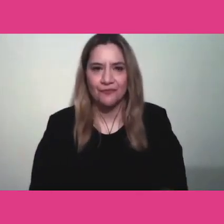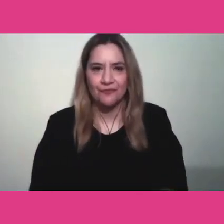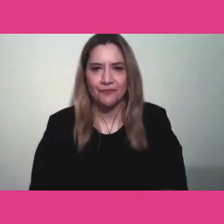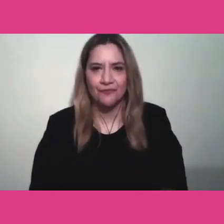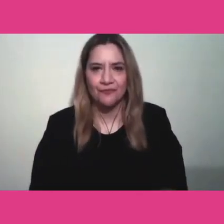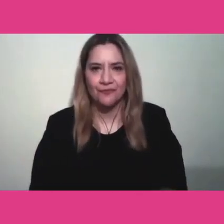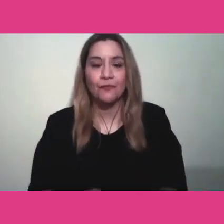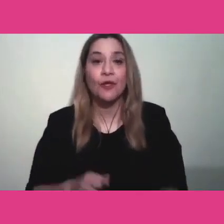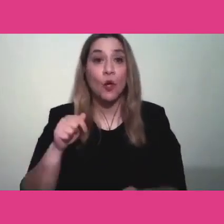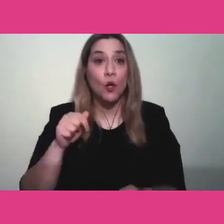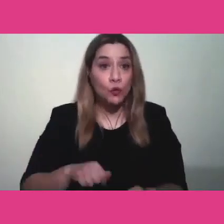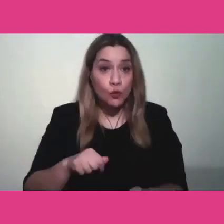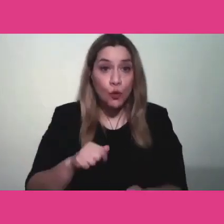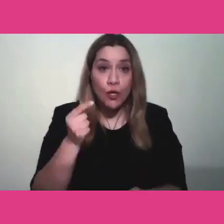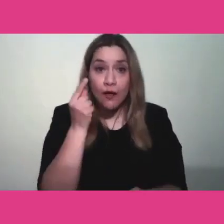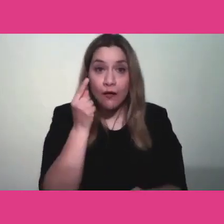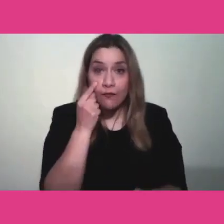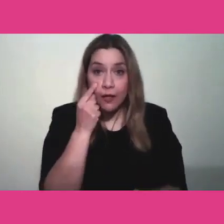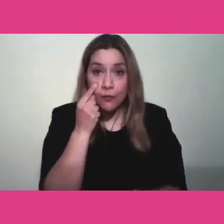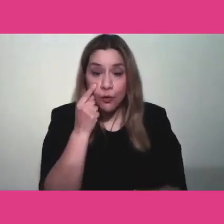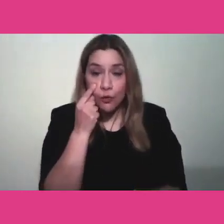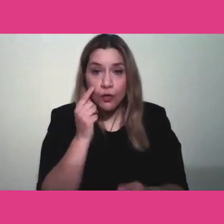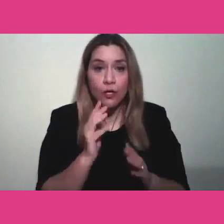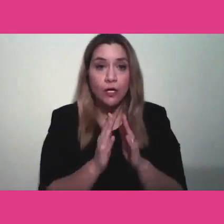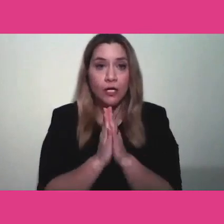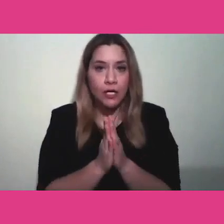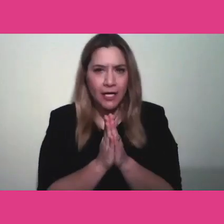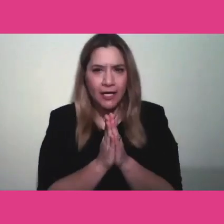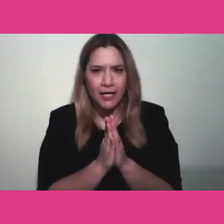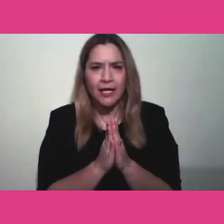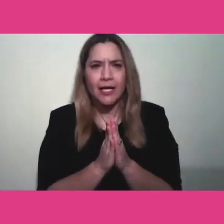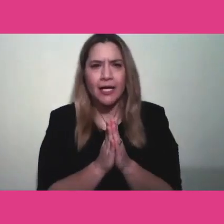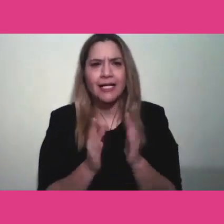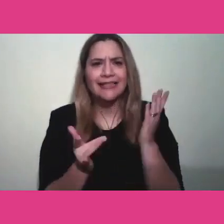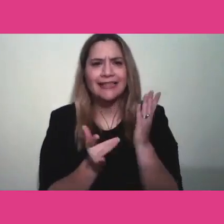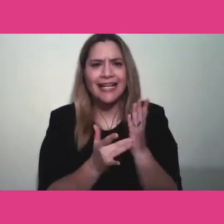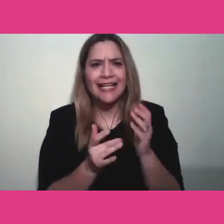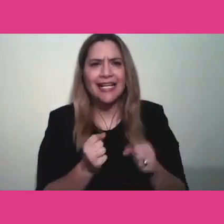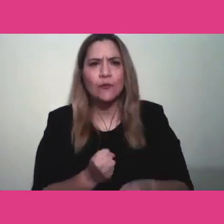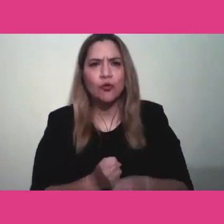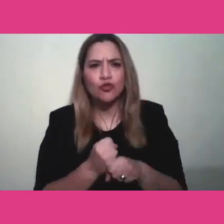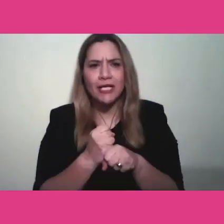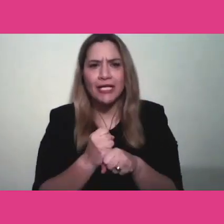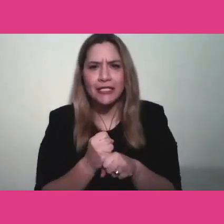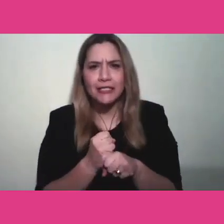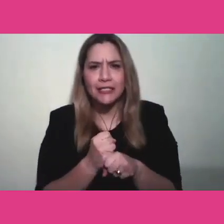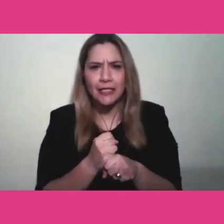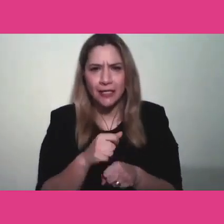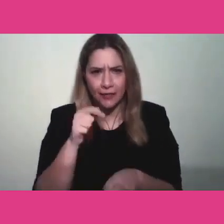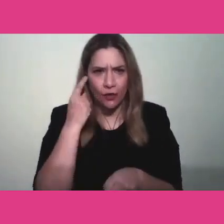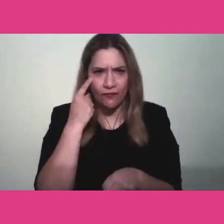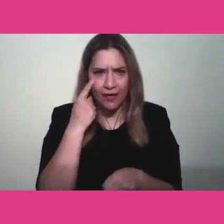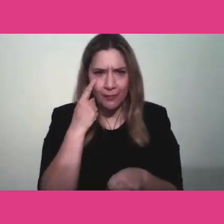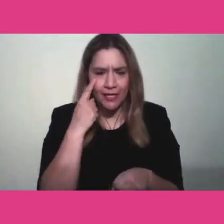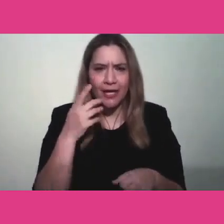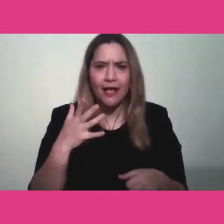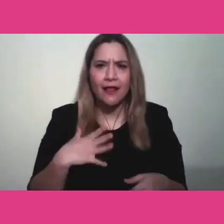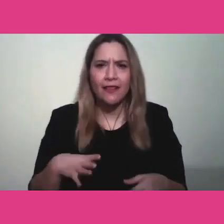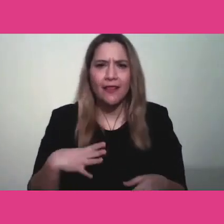Τώρα βλέπω, θα ήθελα να ζητήσω λίγο από την τεχνική υποστήριξη να μας βάλει